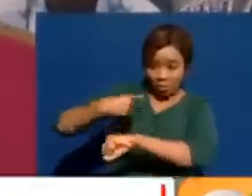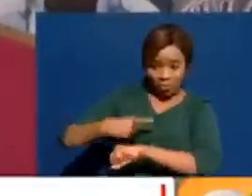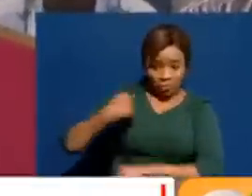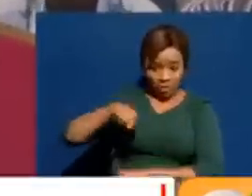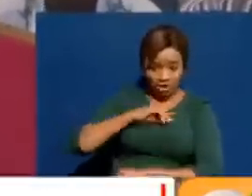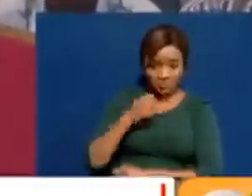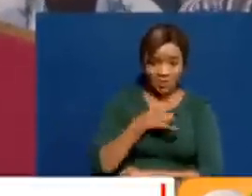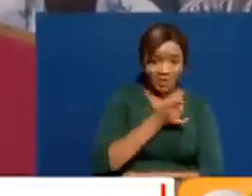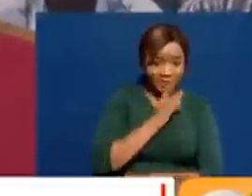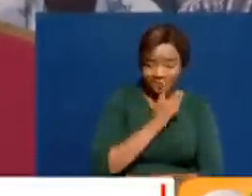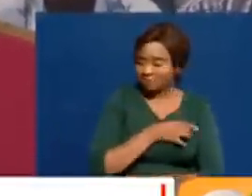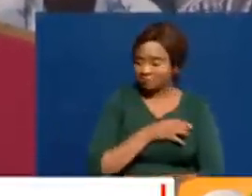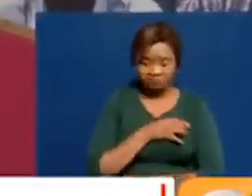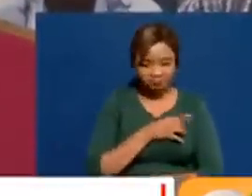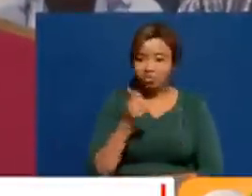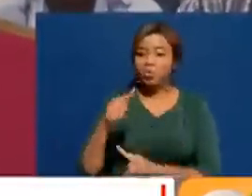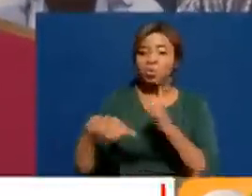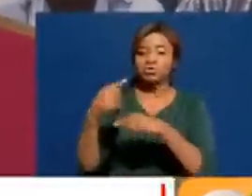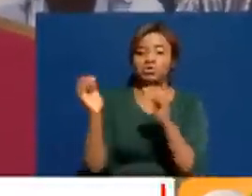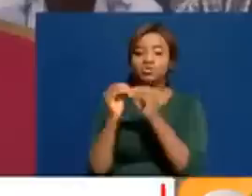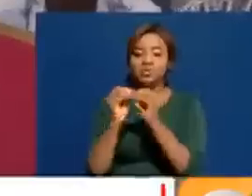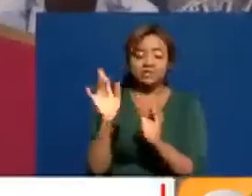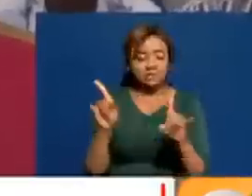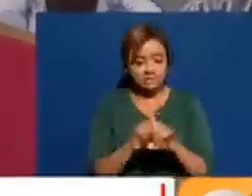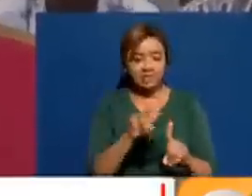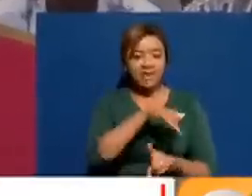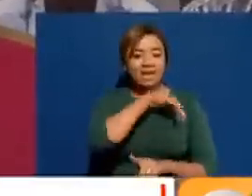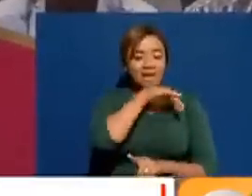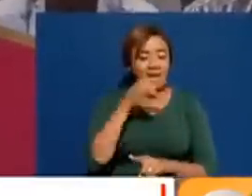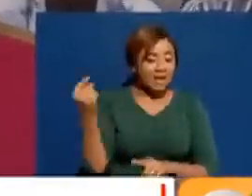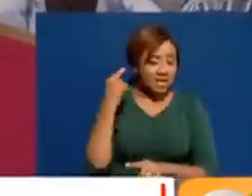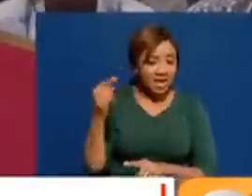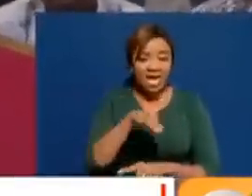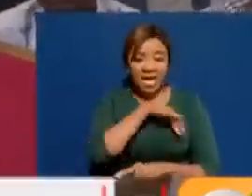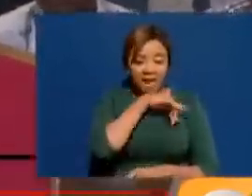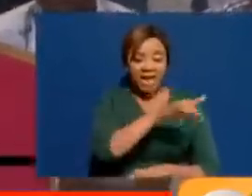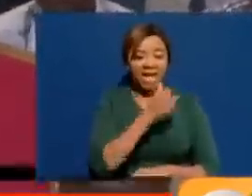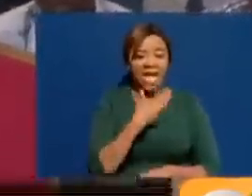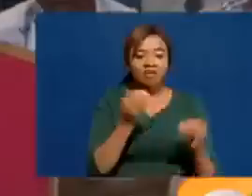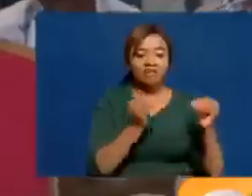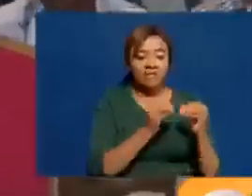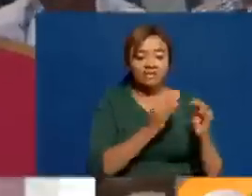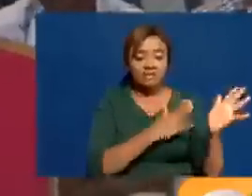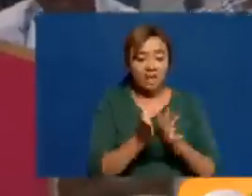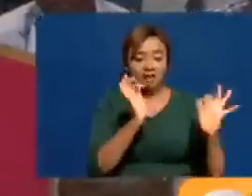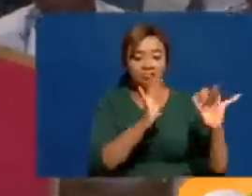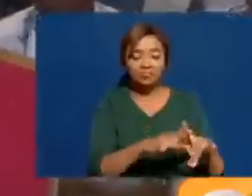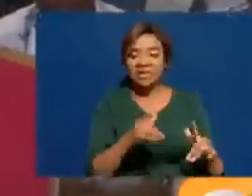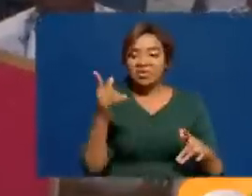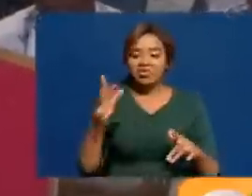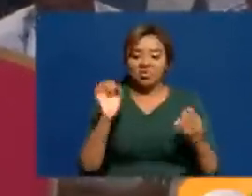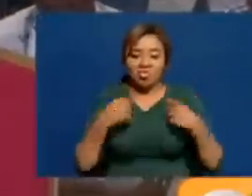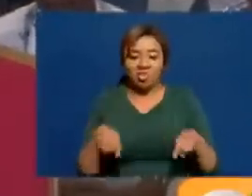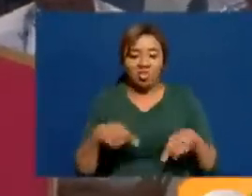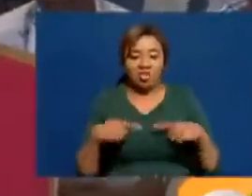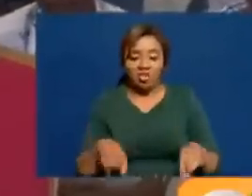mikutano yako na ukisikia baba ako na mkutano unaanza kutoa hotuba. Nenda ukatoe hotuba kwa